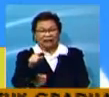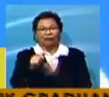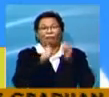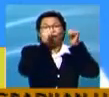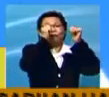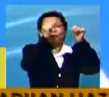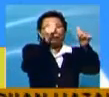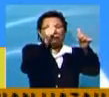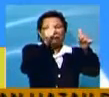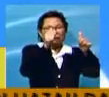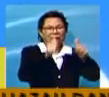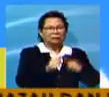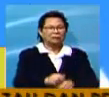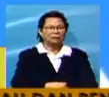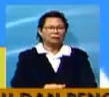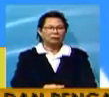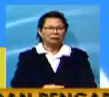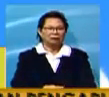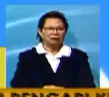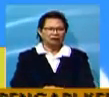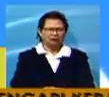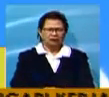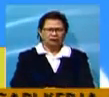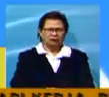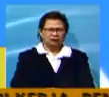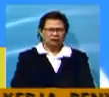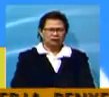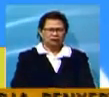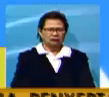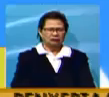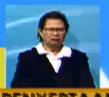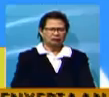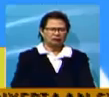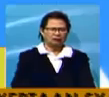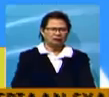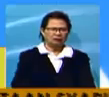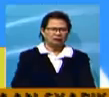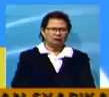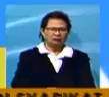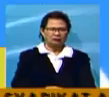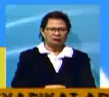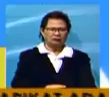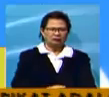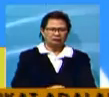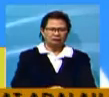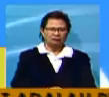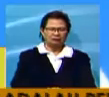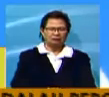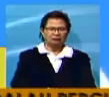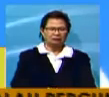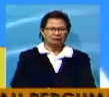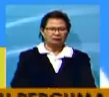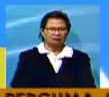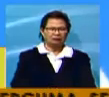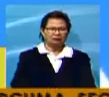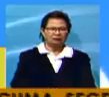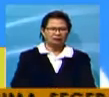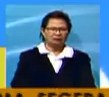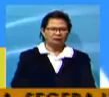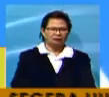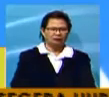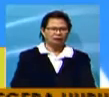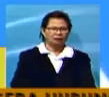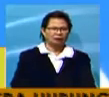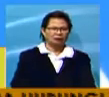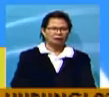and bringing SMEs, warehousing facilities, logistics, and the likes in